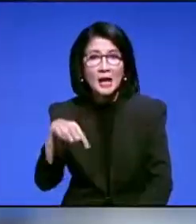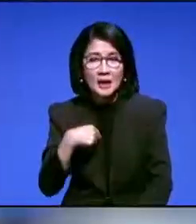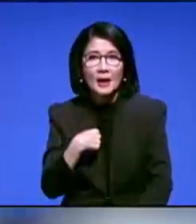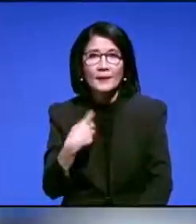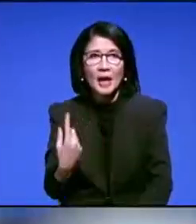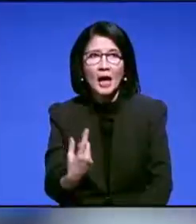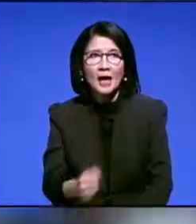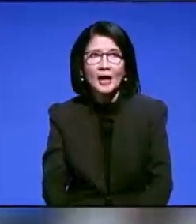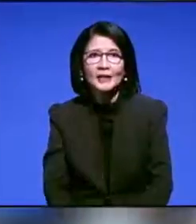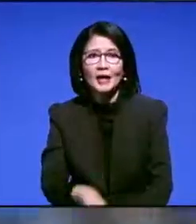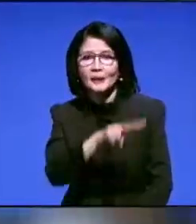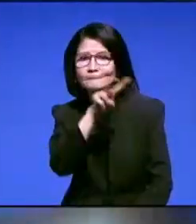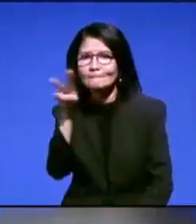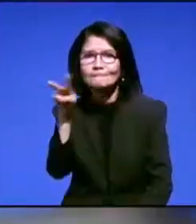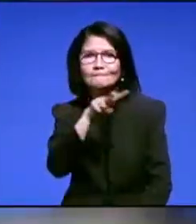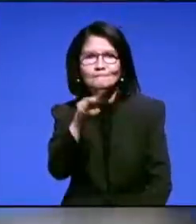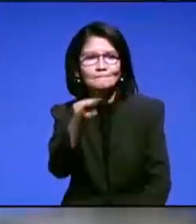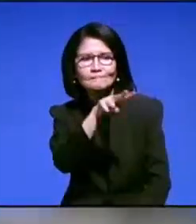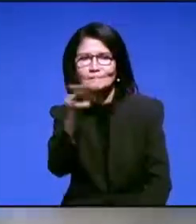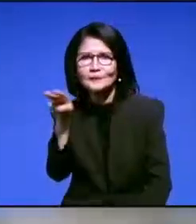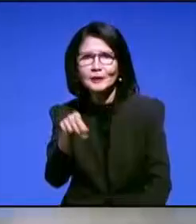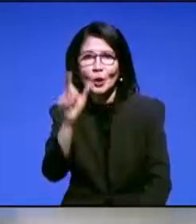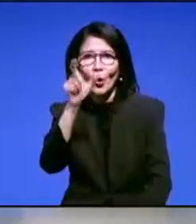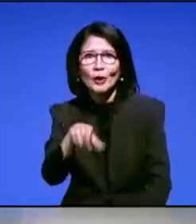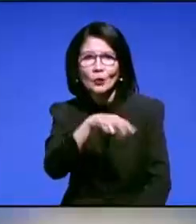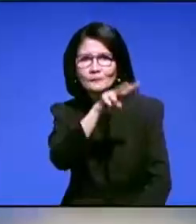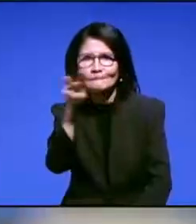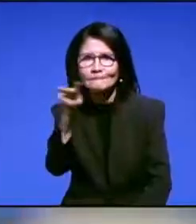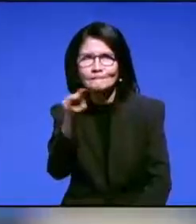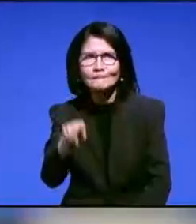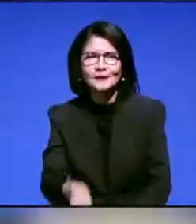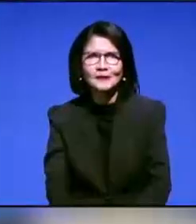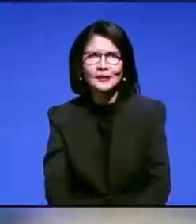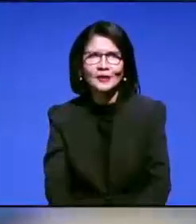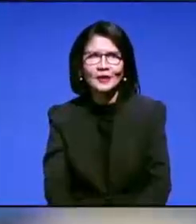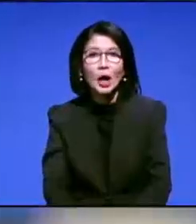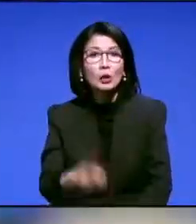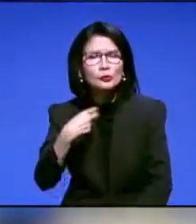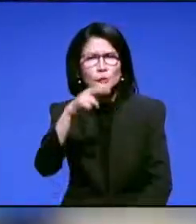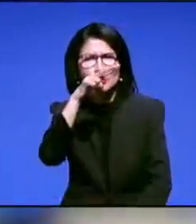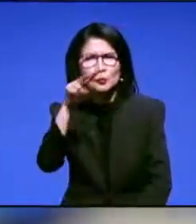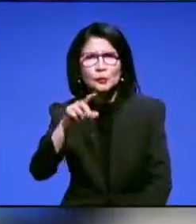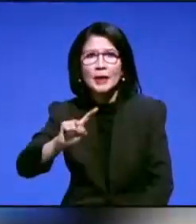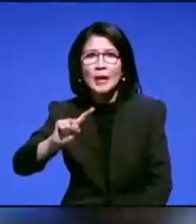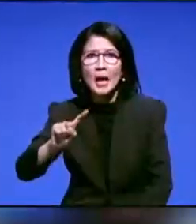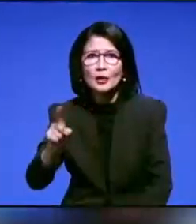yang berkeliaran di sini, teman-teman Bea Cukai yang memang mengamatinya nggak pas di sini, justru dari